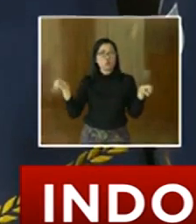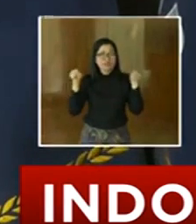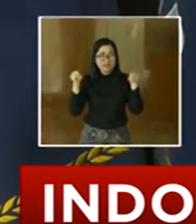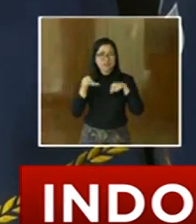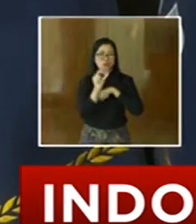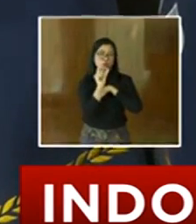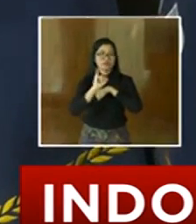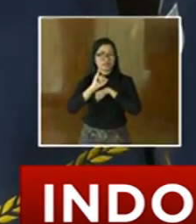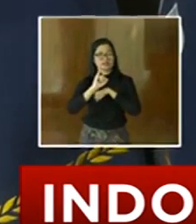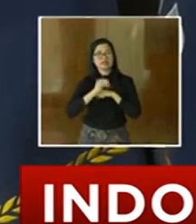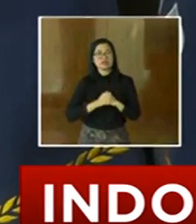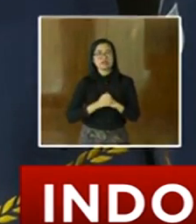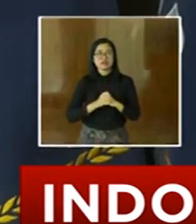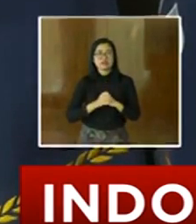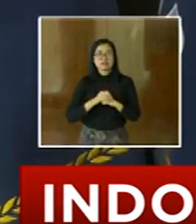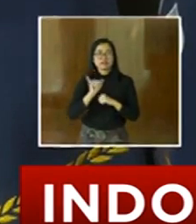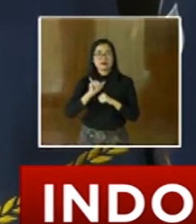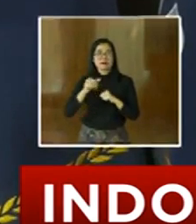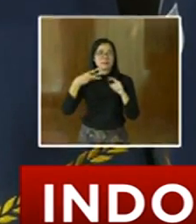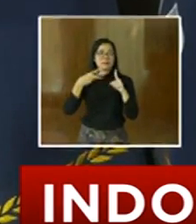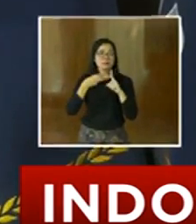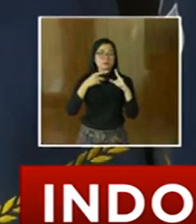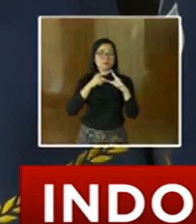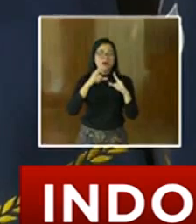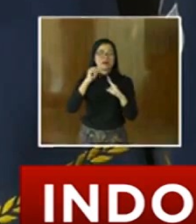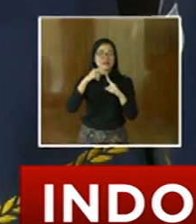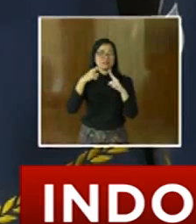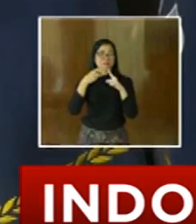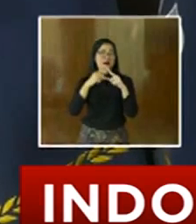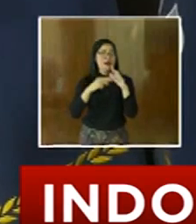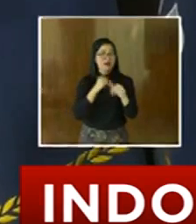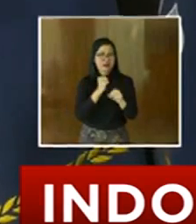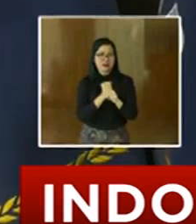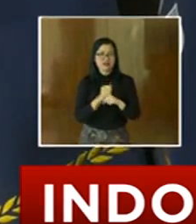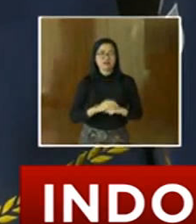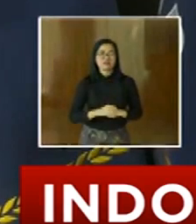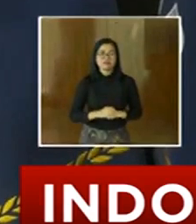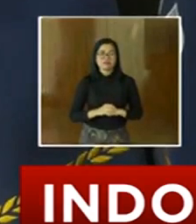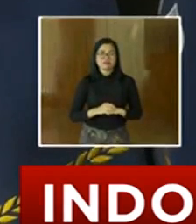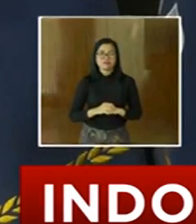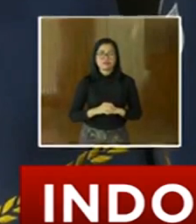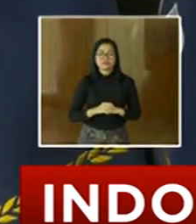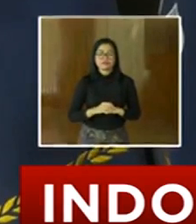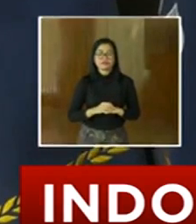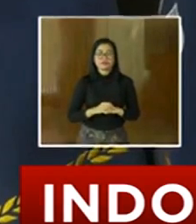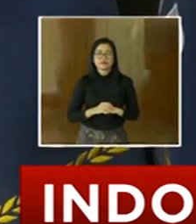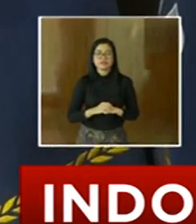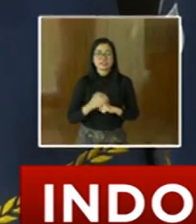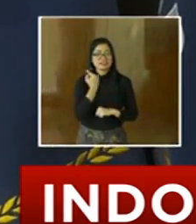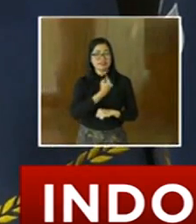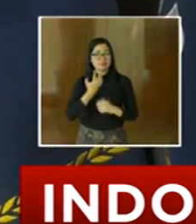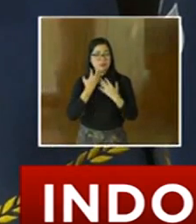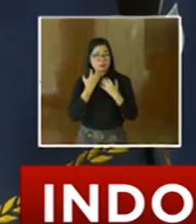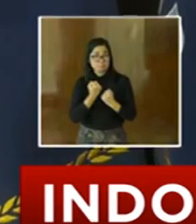dan Balai Besar teknologi kesehatan lingkungan Kementerian Kesehatan yang di Jakarta kami berharap bahwa setidak-tidaknya